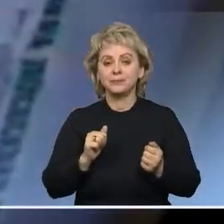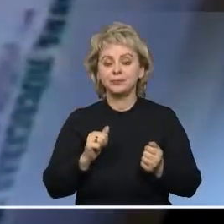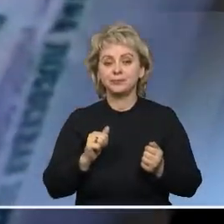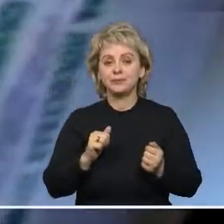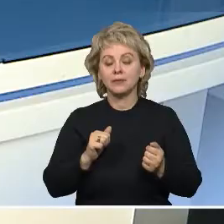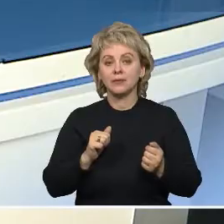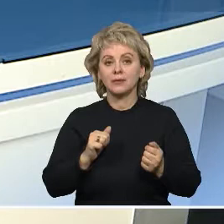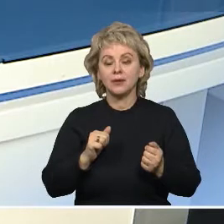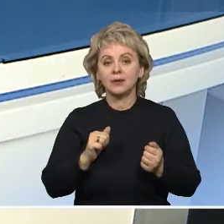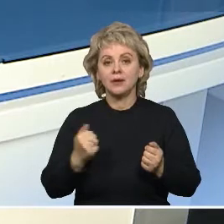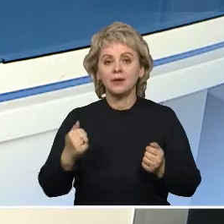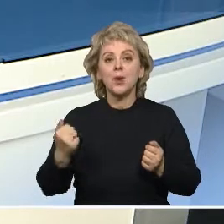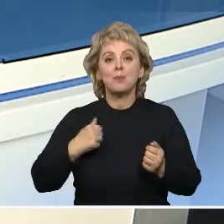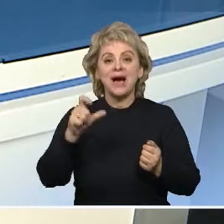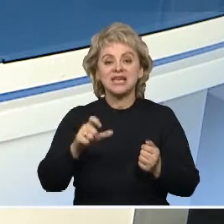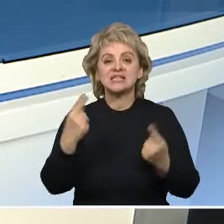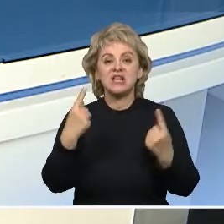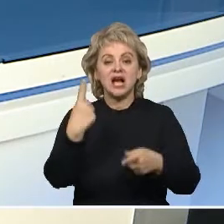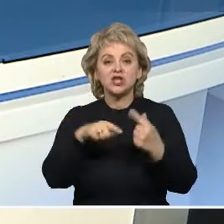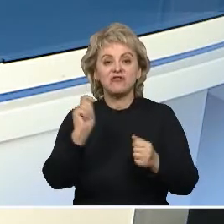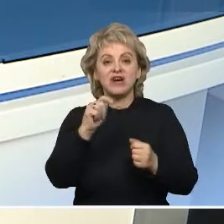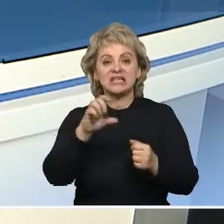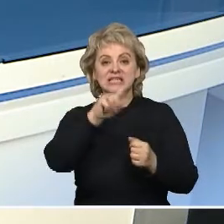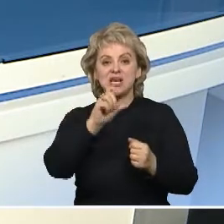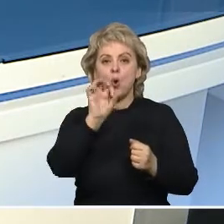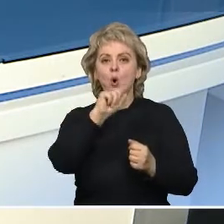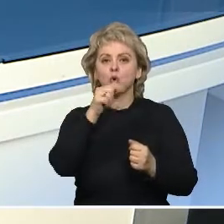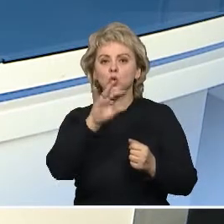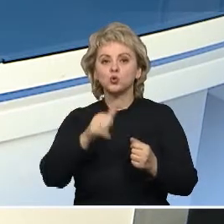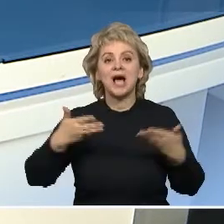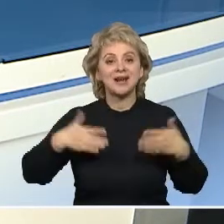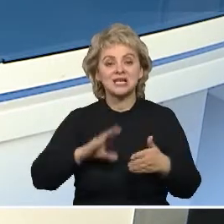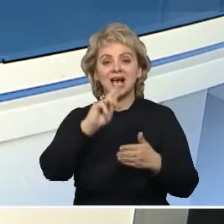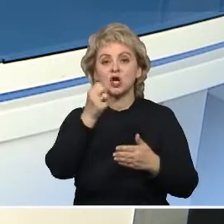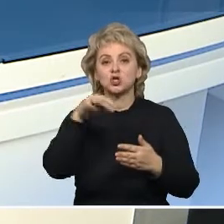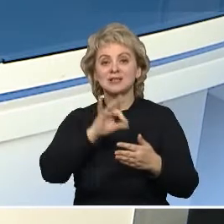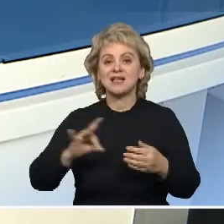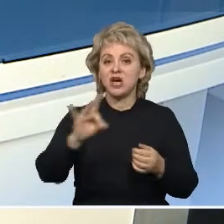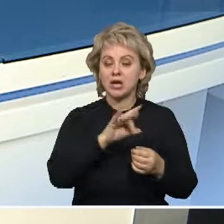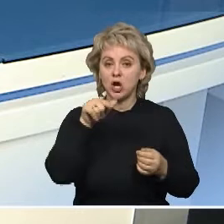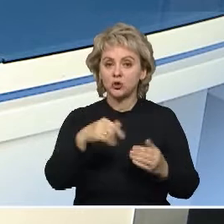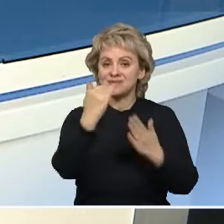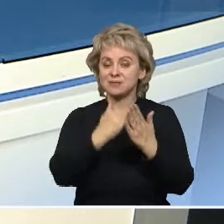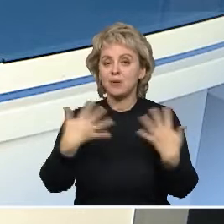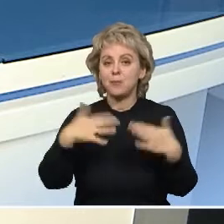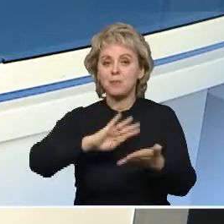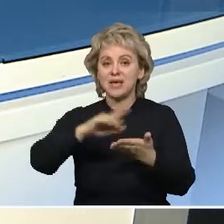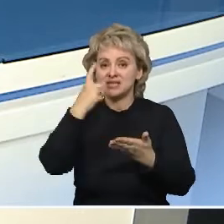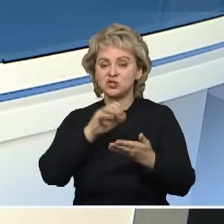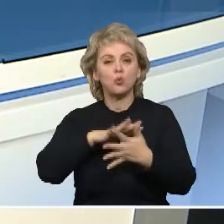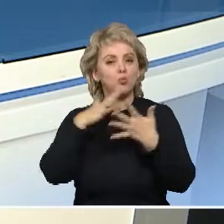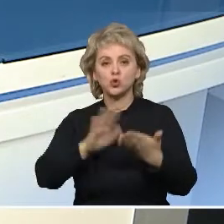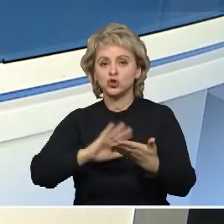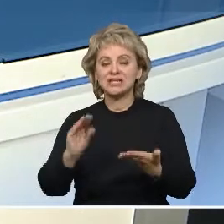товара. Боец Великой Отечественной Захар Окрушко, уроженец Кашарского района, в списках пропавших без